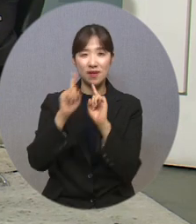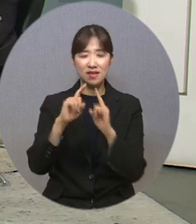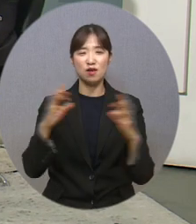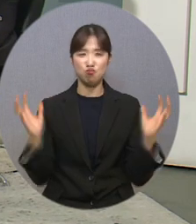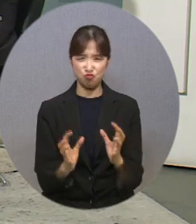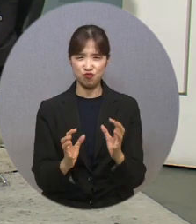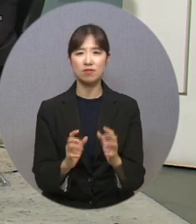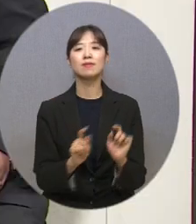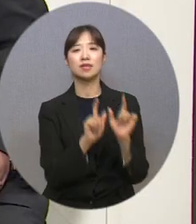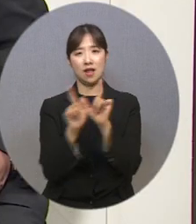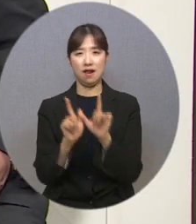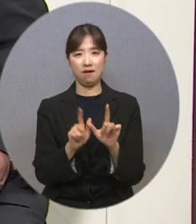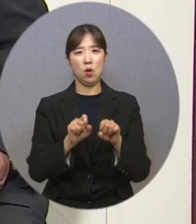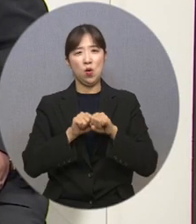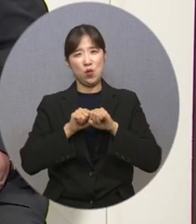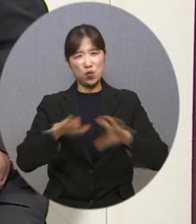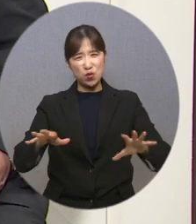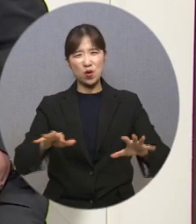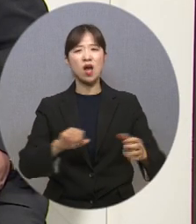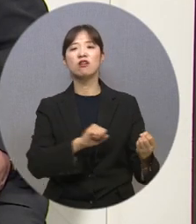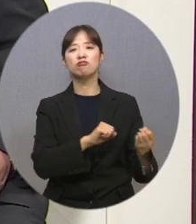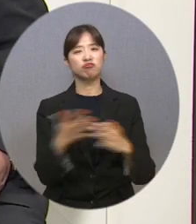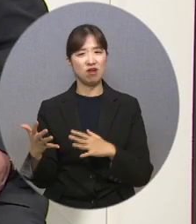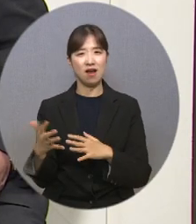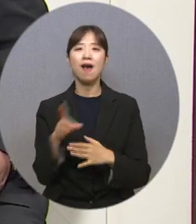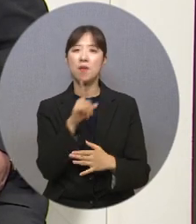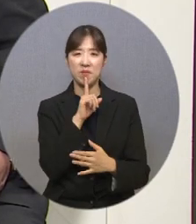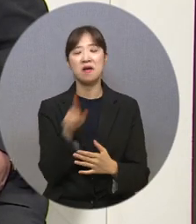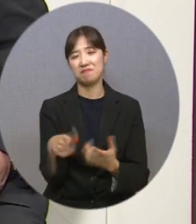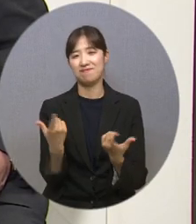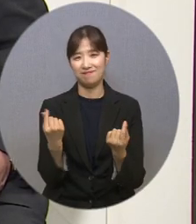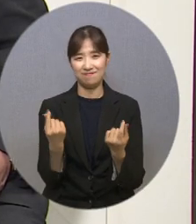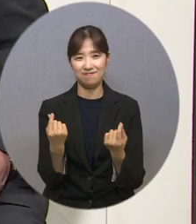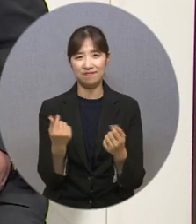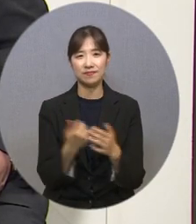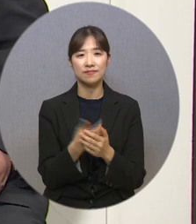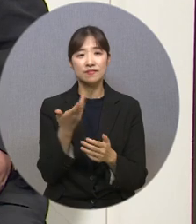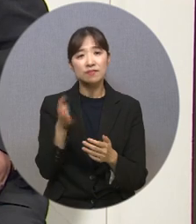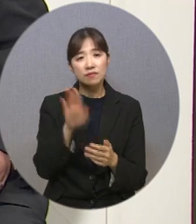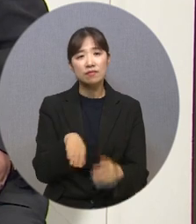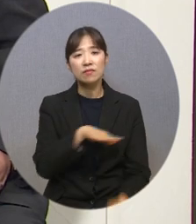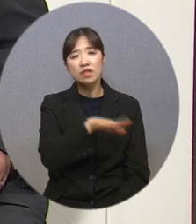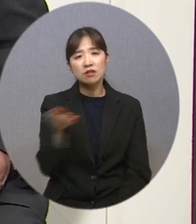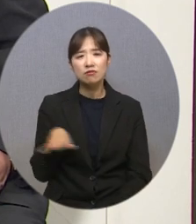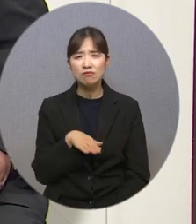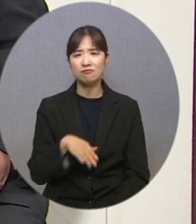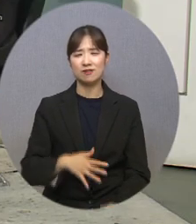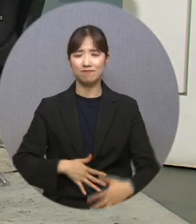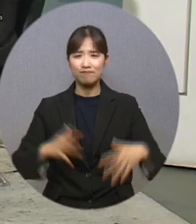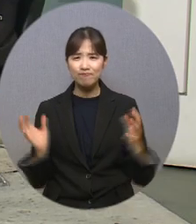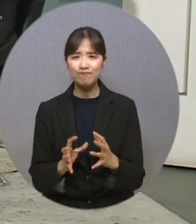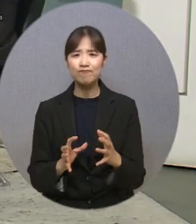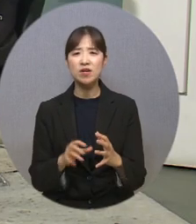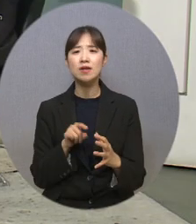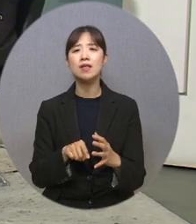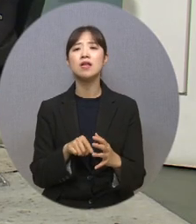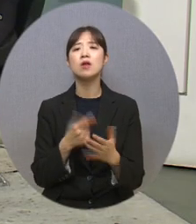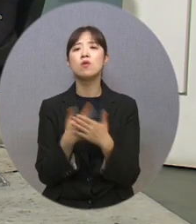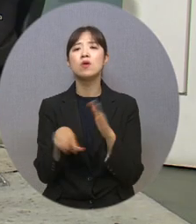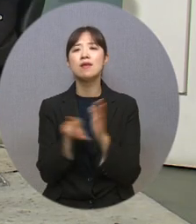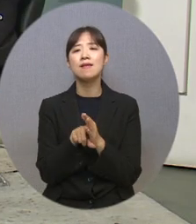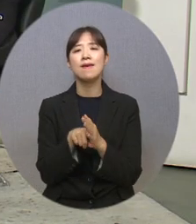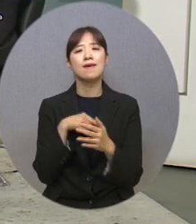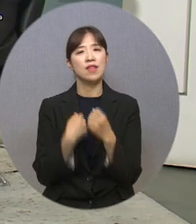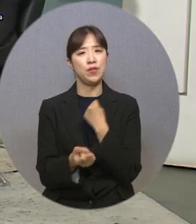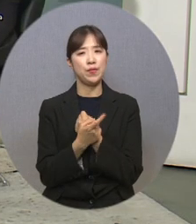흩어지면 죽는다. 네. 맞아요. 그런데 우리가 뭉치기 위해서는 덕목이 필요합니다.